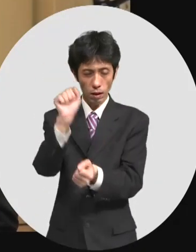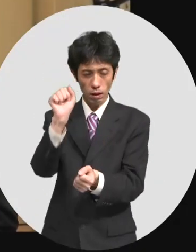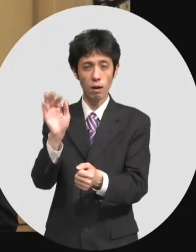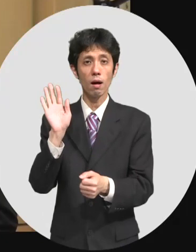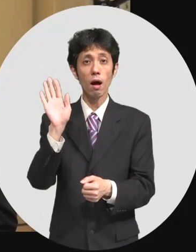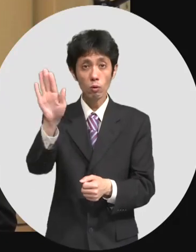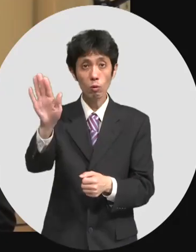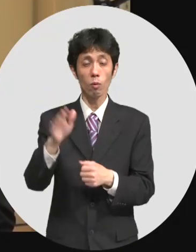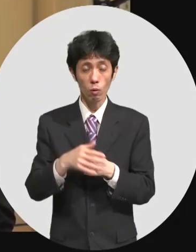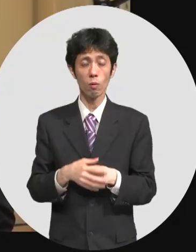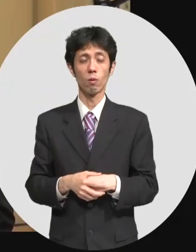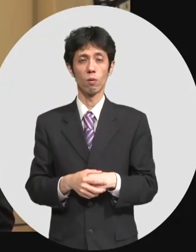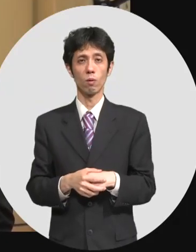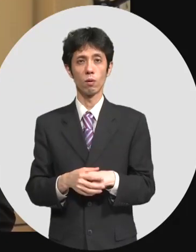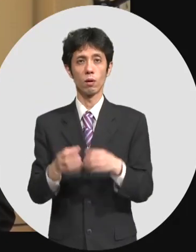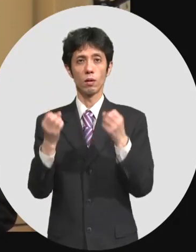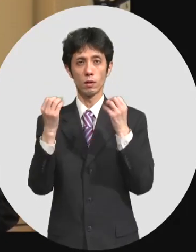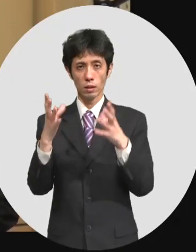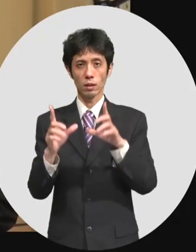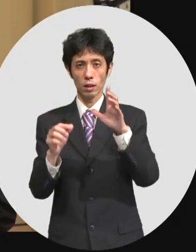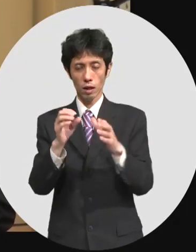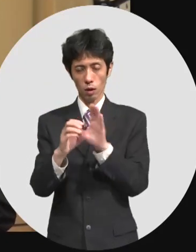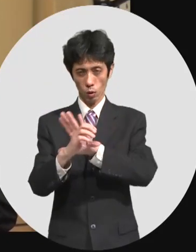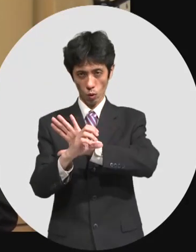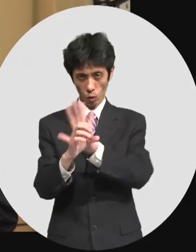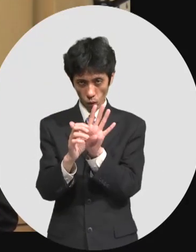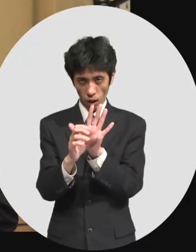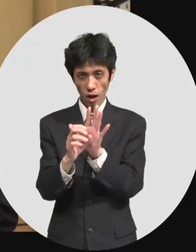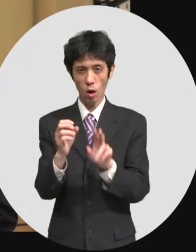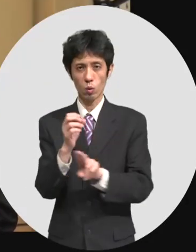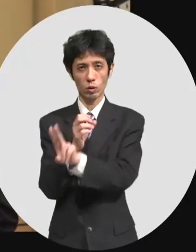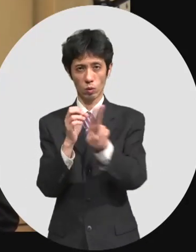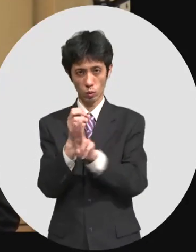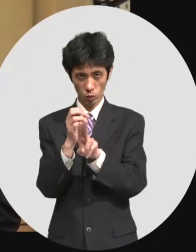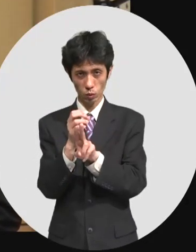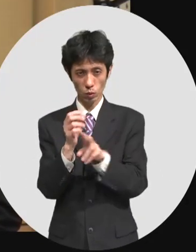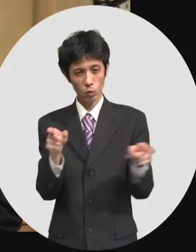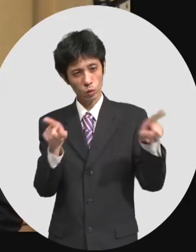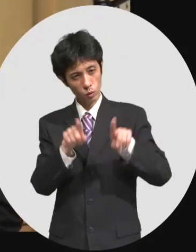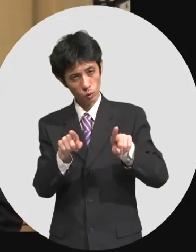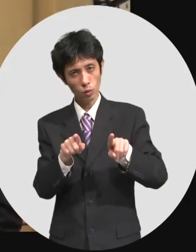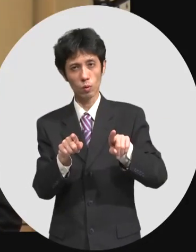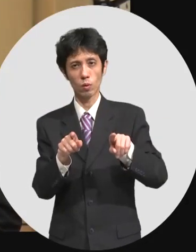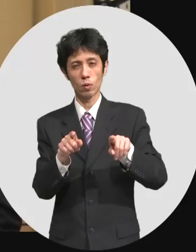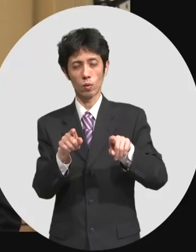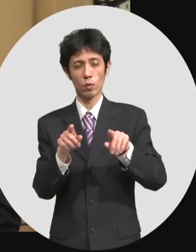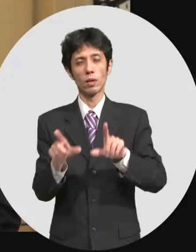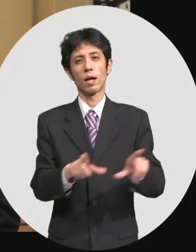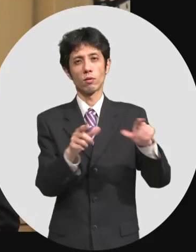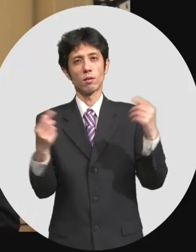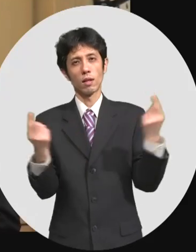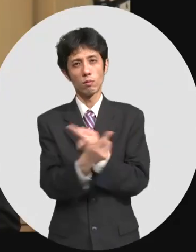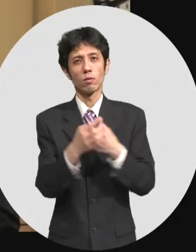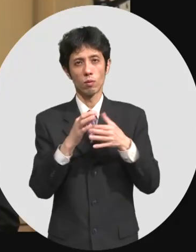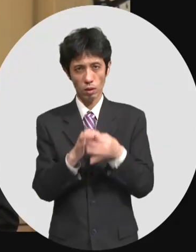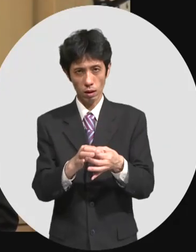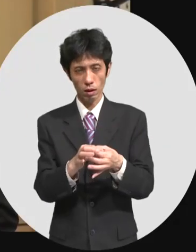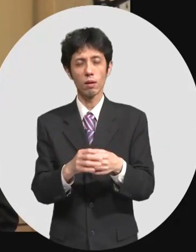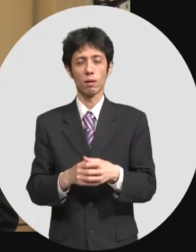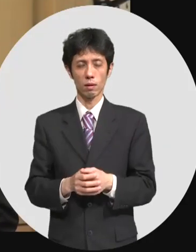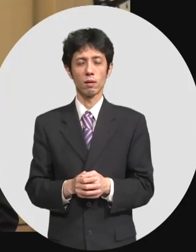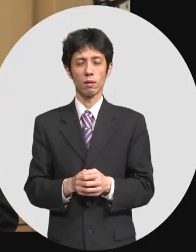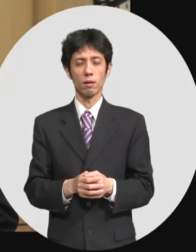除されたとしても、新型コロナウイルスと共存していく上で、どうしても必要な生活